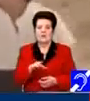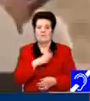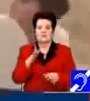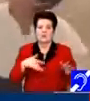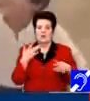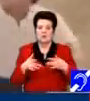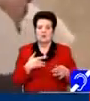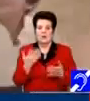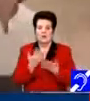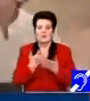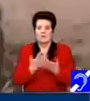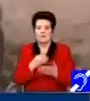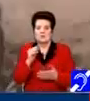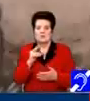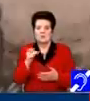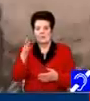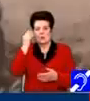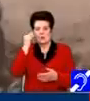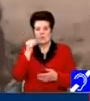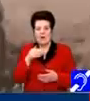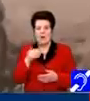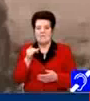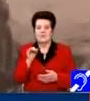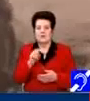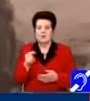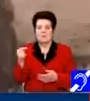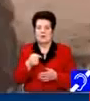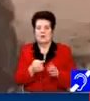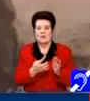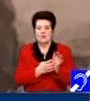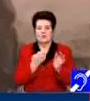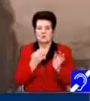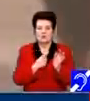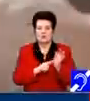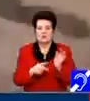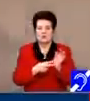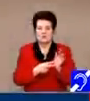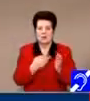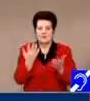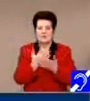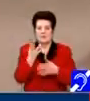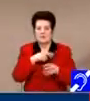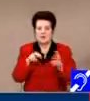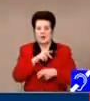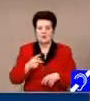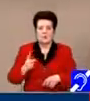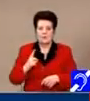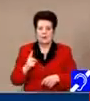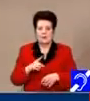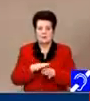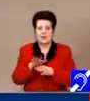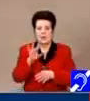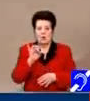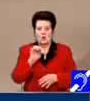actor de film la studioul cinematografic Moldova Film în anul 1967 în filmul Se caută un paznic, interpretând